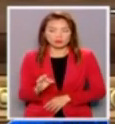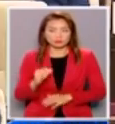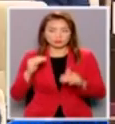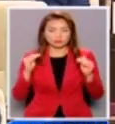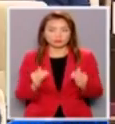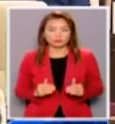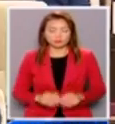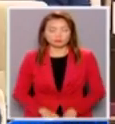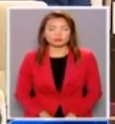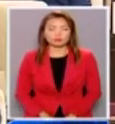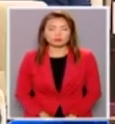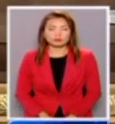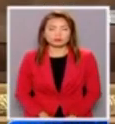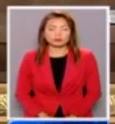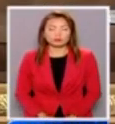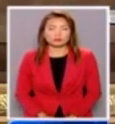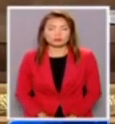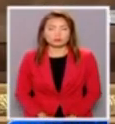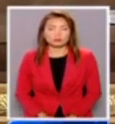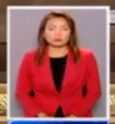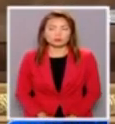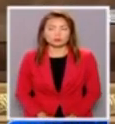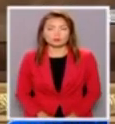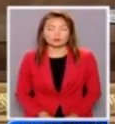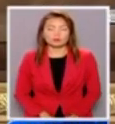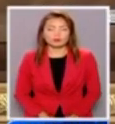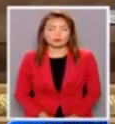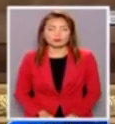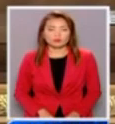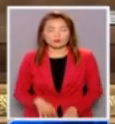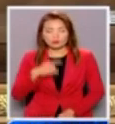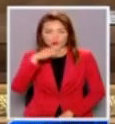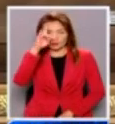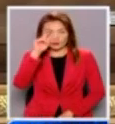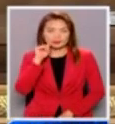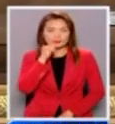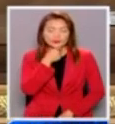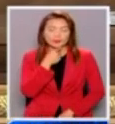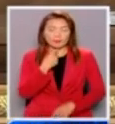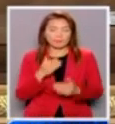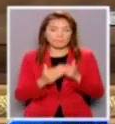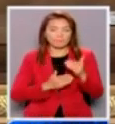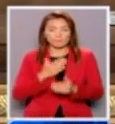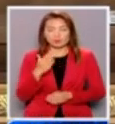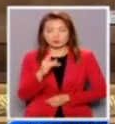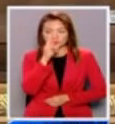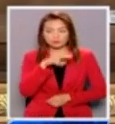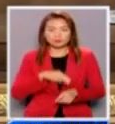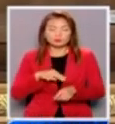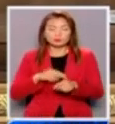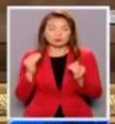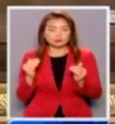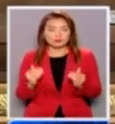6,2%-ға түсіп кеткен. Қазақстан экономикасы өсуін жоғары қарқыны қамтамасыз етілді. Мұнай бағасының